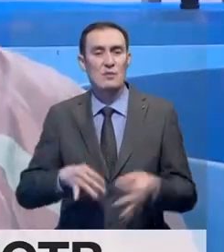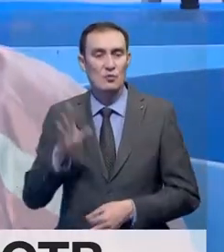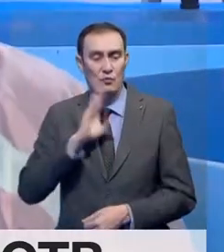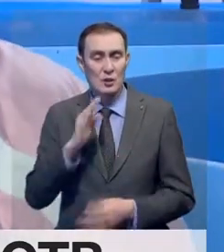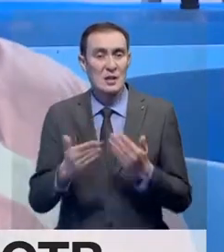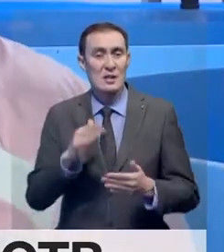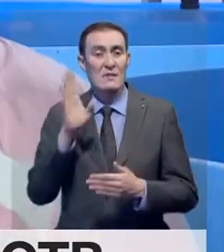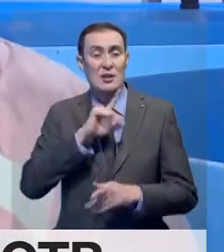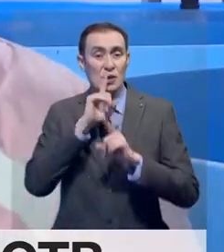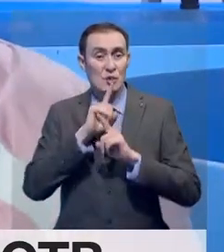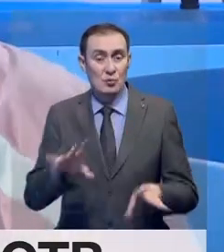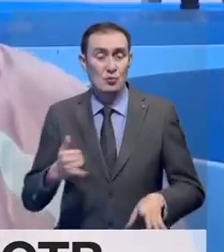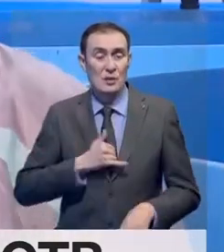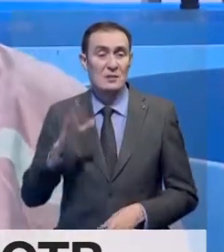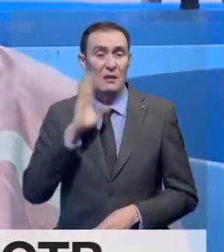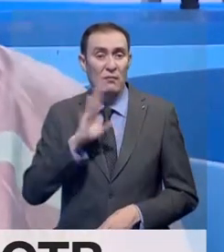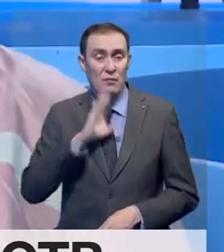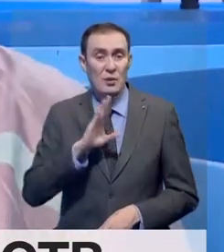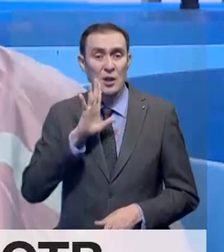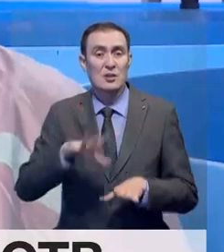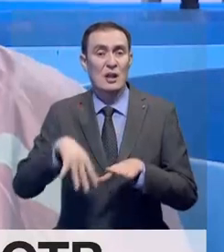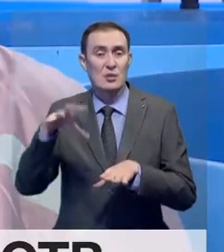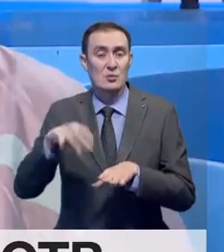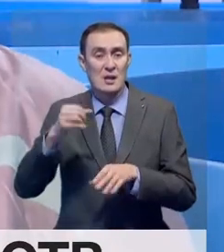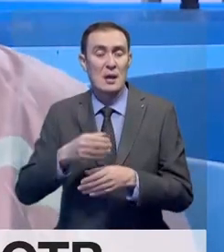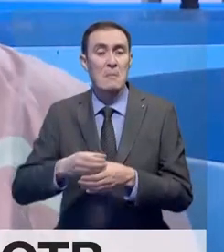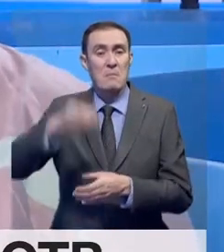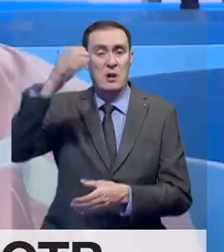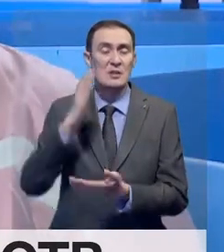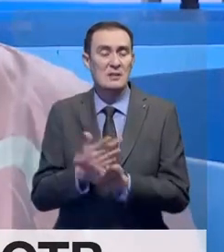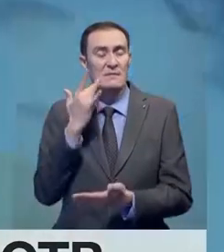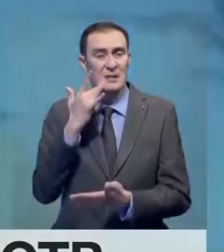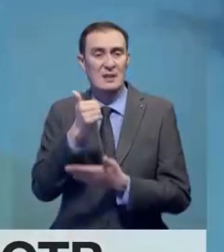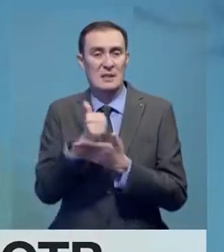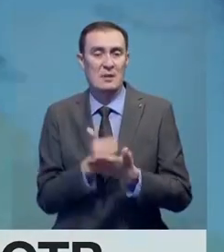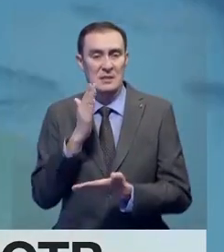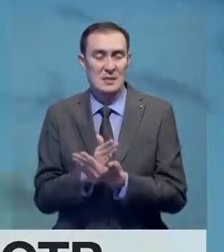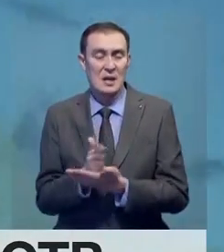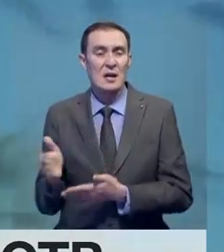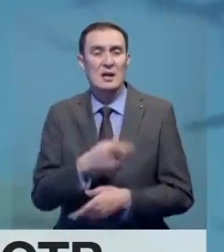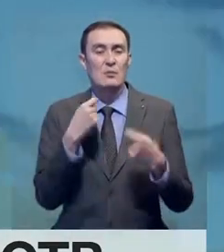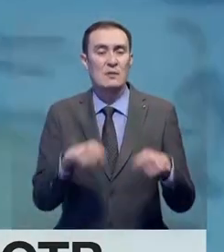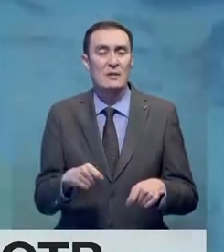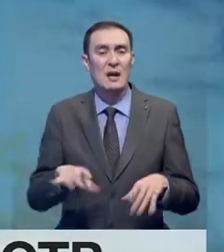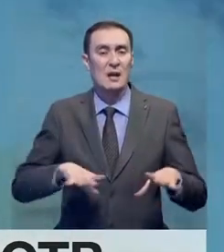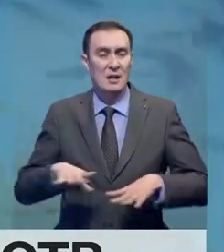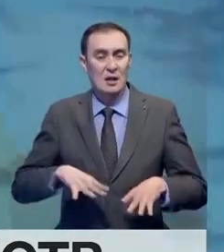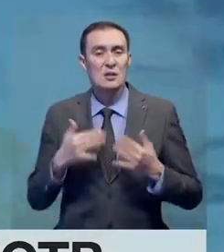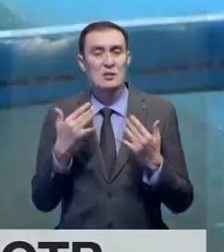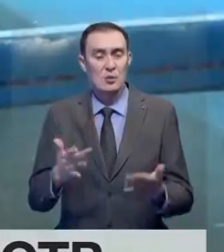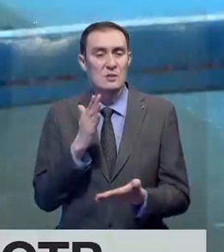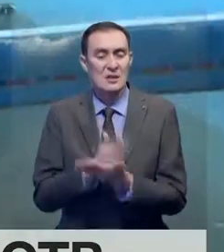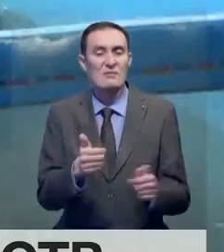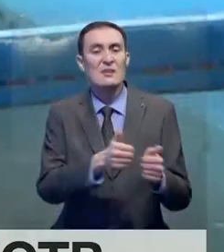Воды, если не будет, у нас водонасосная башня стоит, у нас всегда она в запасе. Товарную рыбу реализуют на местных рынках. Спрос